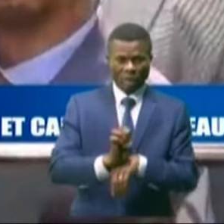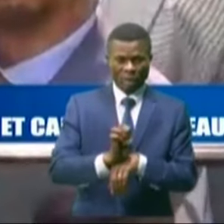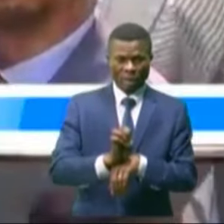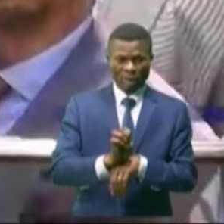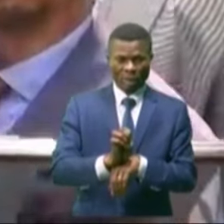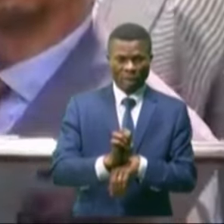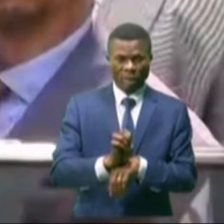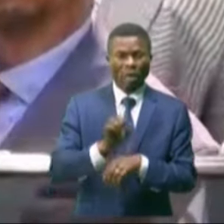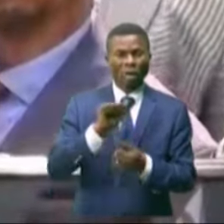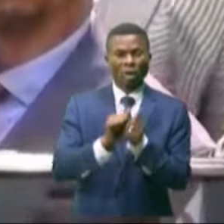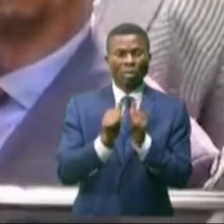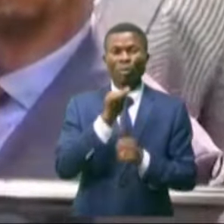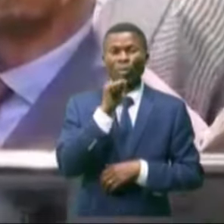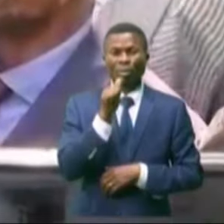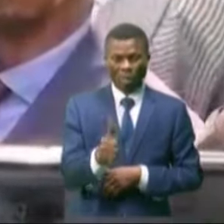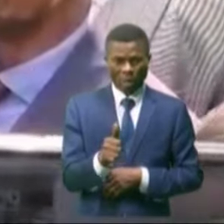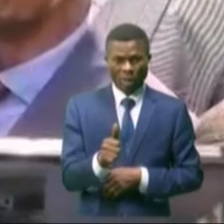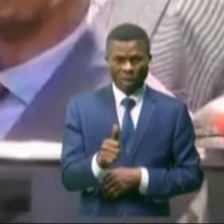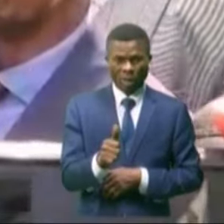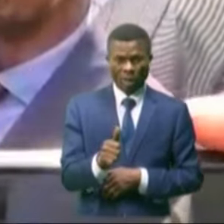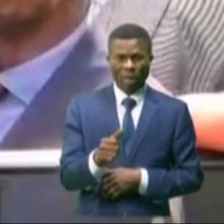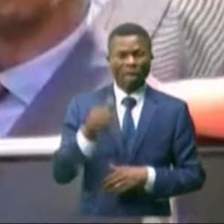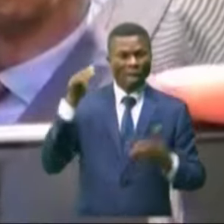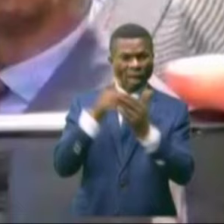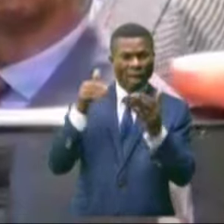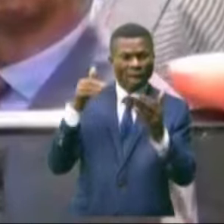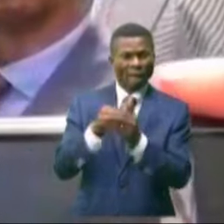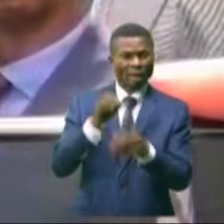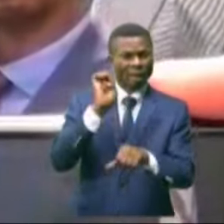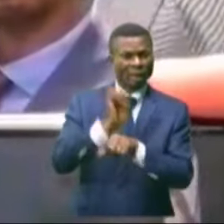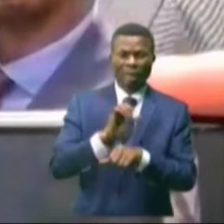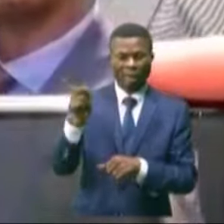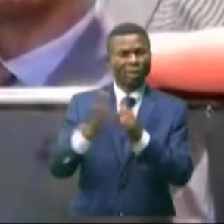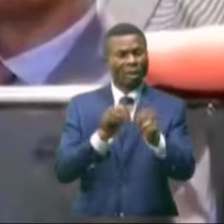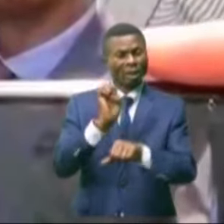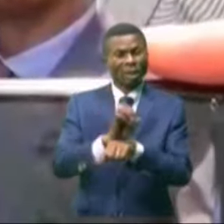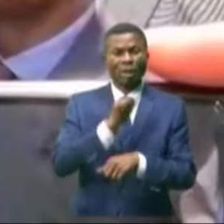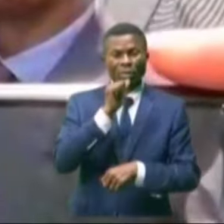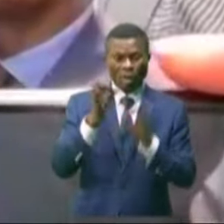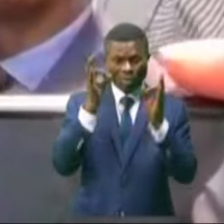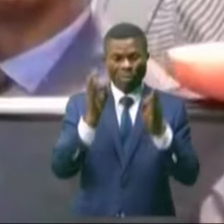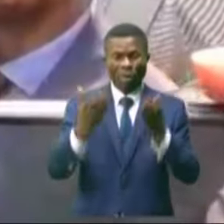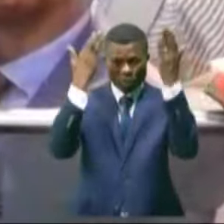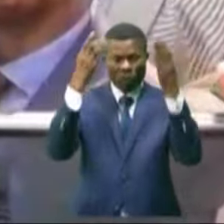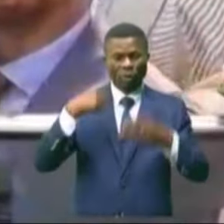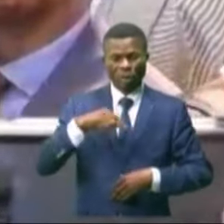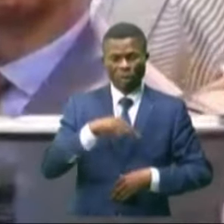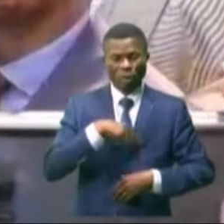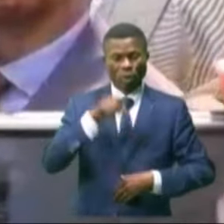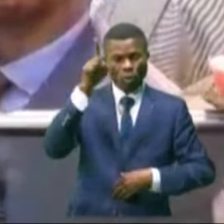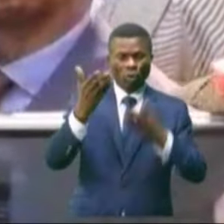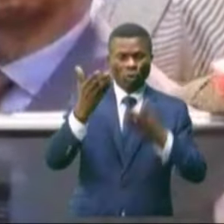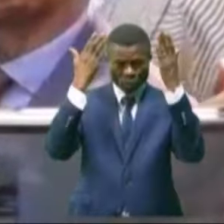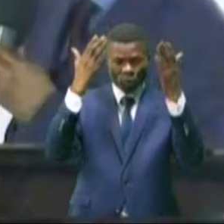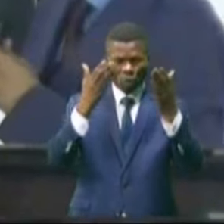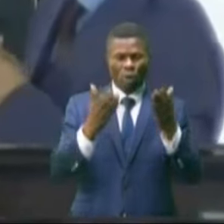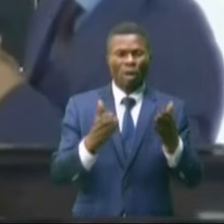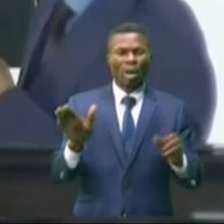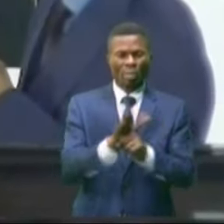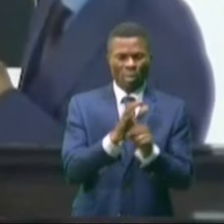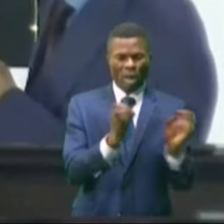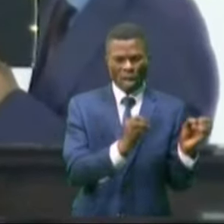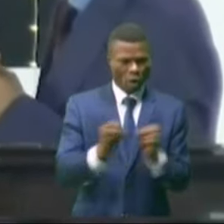n'est pas question de persécuter l'Église, mais notre Dieu, c'est aussi un Dieu d'ordre. Un